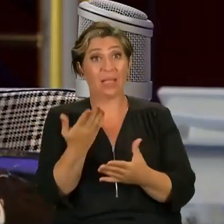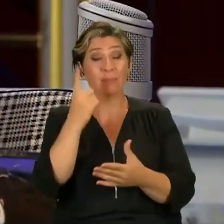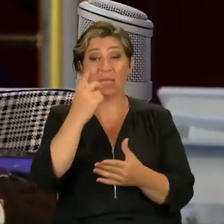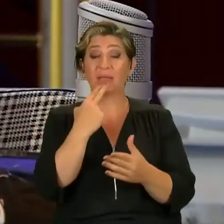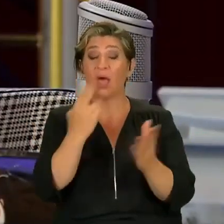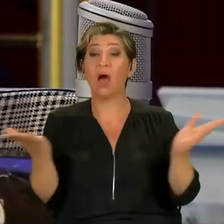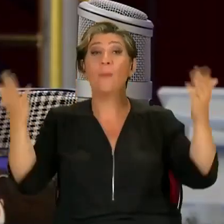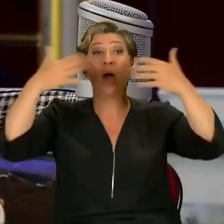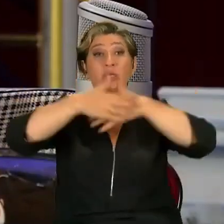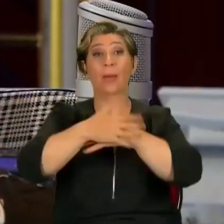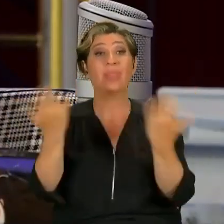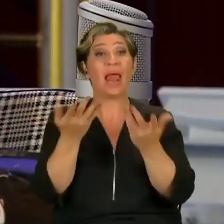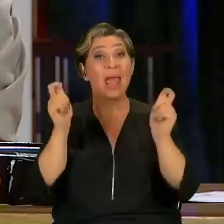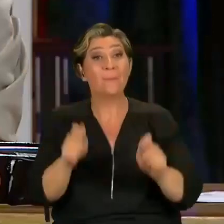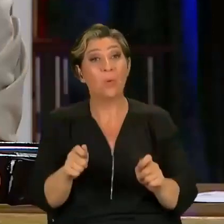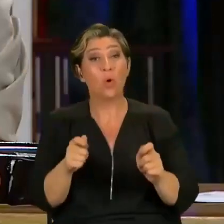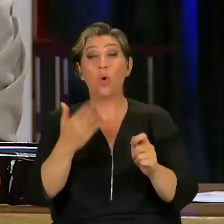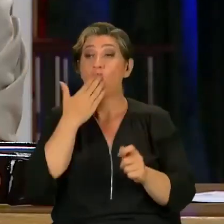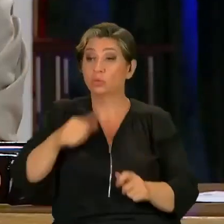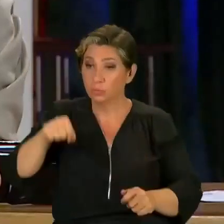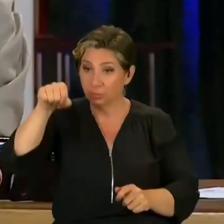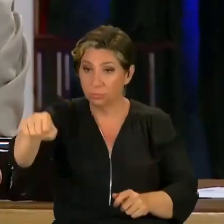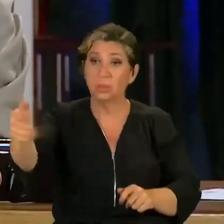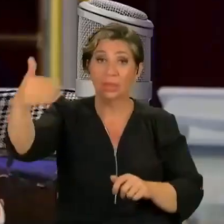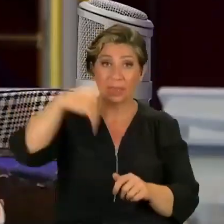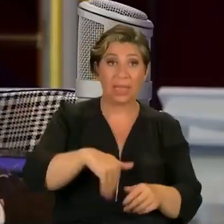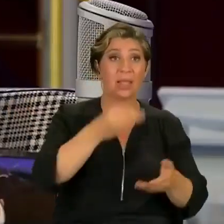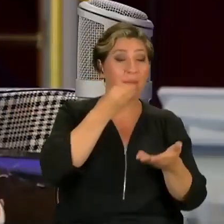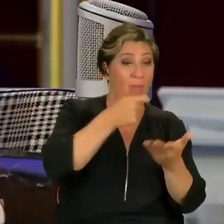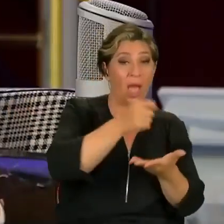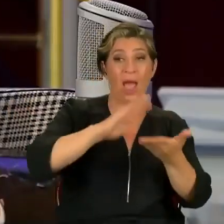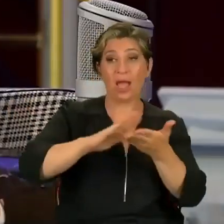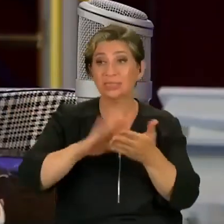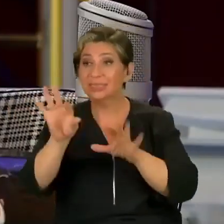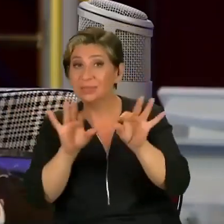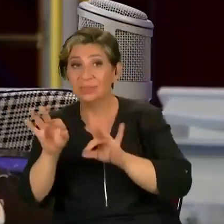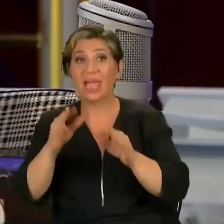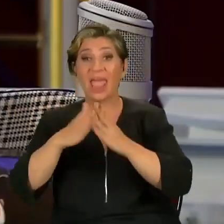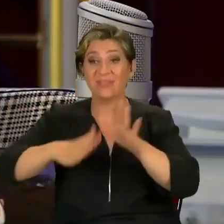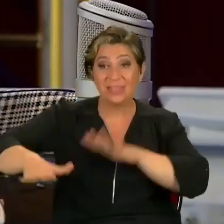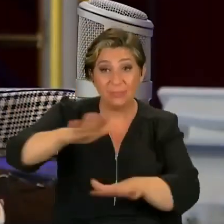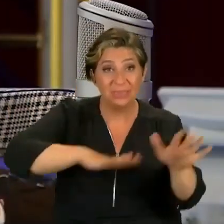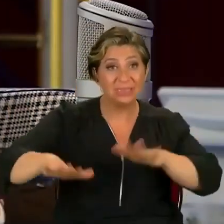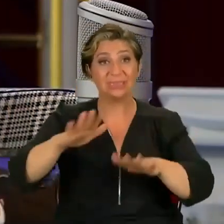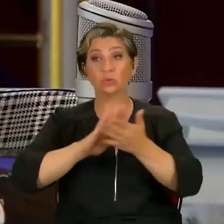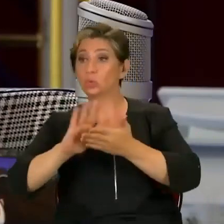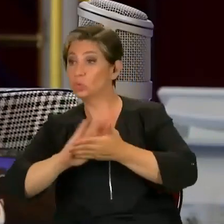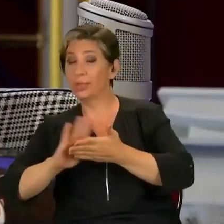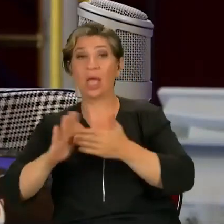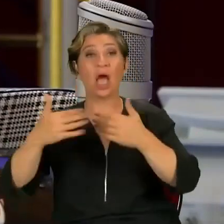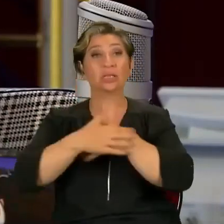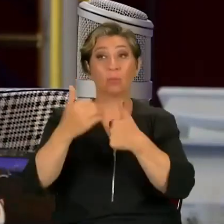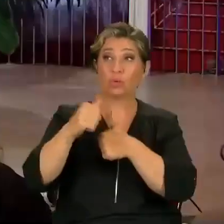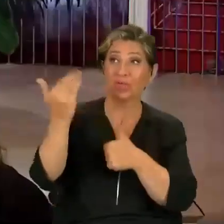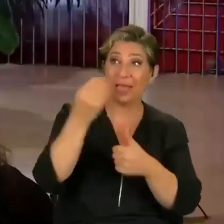kadın akşama kadar neler yapıyor? Yani çocuğun okula gitmesi, gelmesi, arkadaşlarını seçmesi, evin düzenlenmesi,